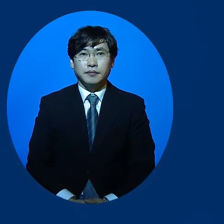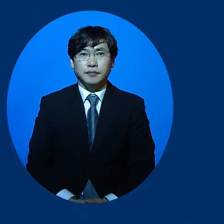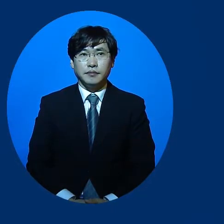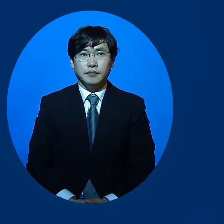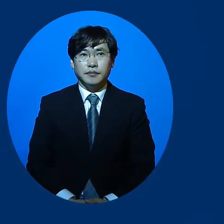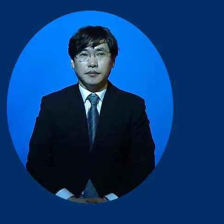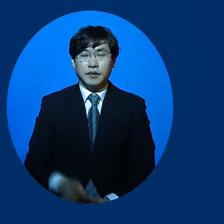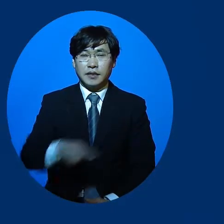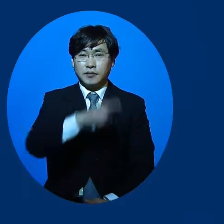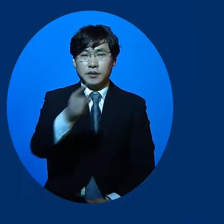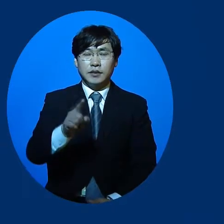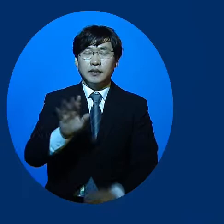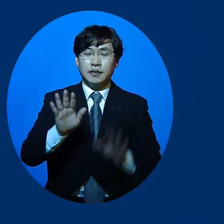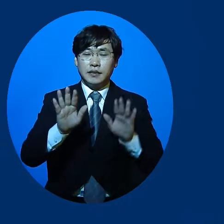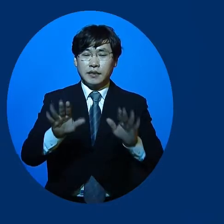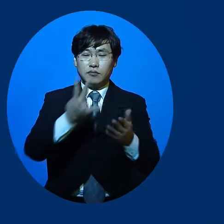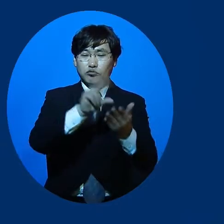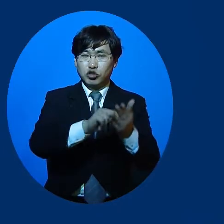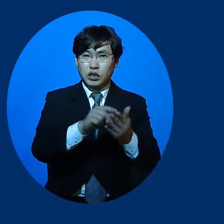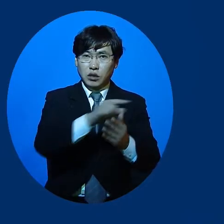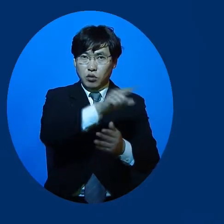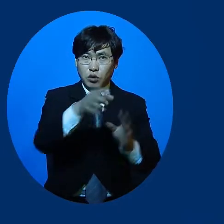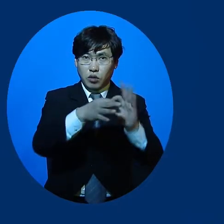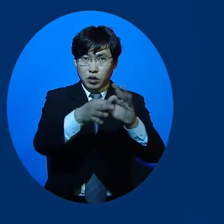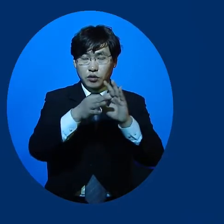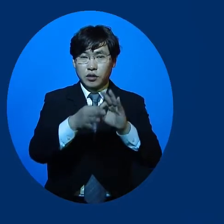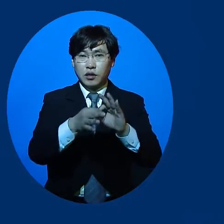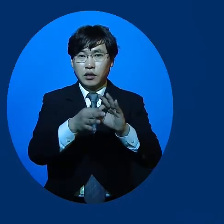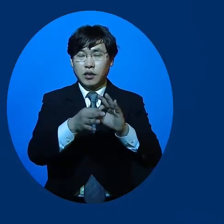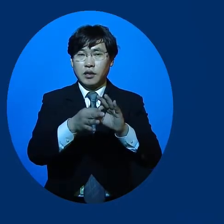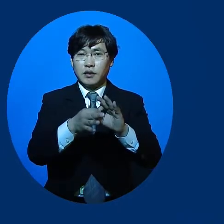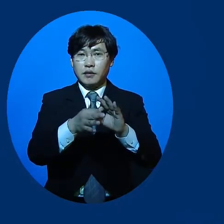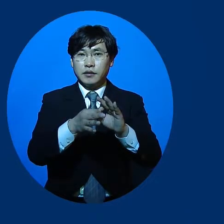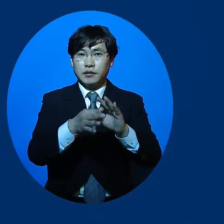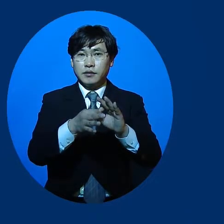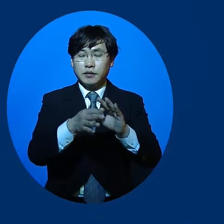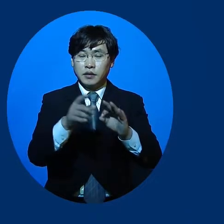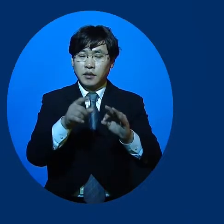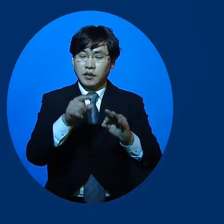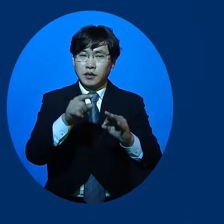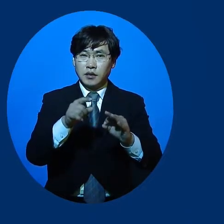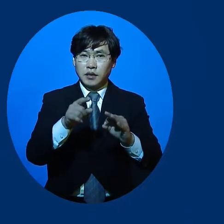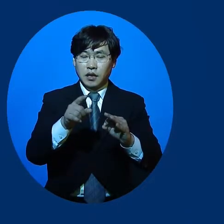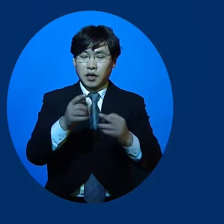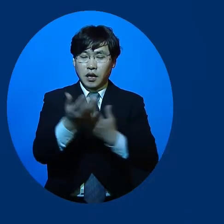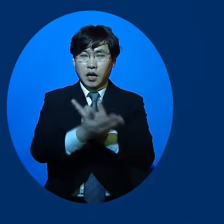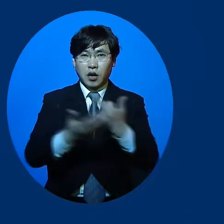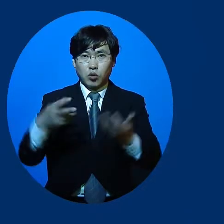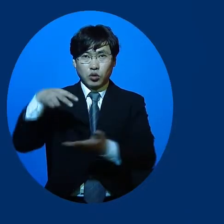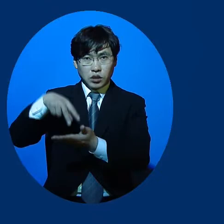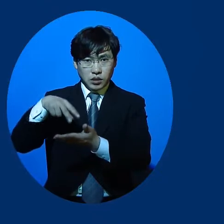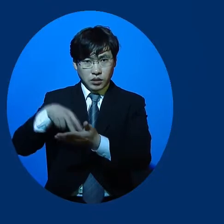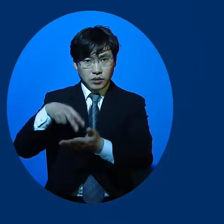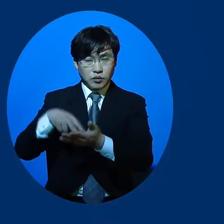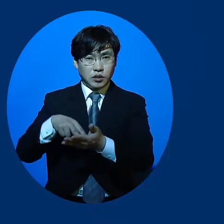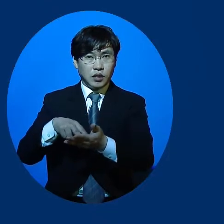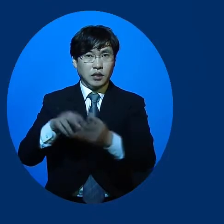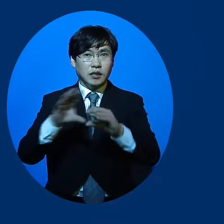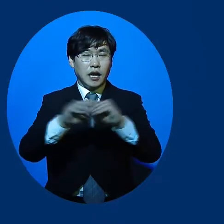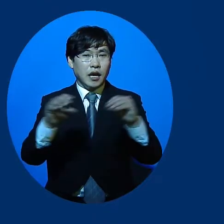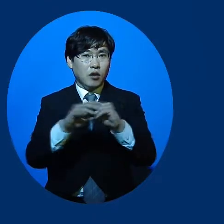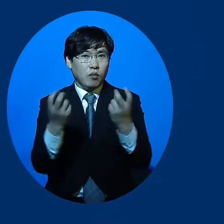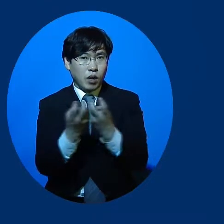다음은 이상에서 살펴본 현 정부의 장애인 체육에 대한 현황과 문제점에 따른 강원도의 대응 방안에